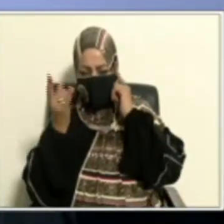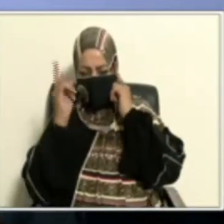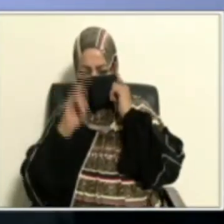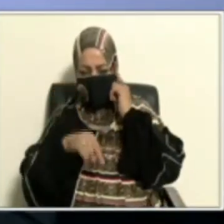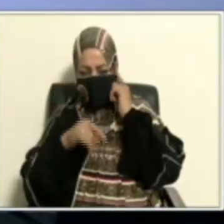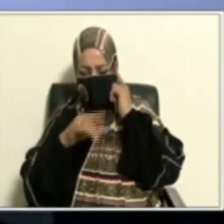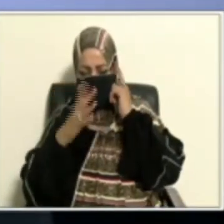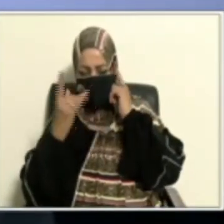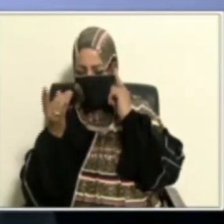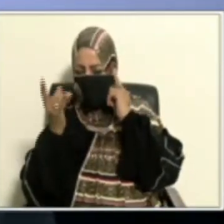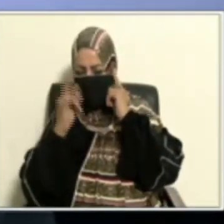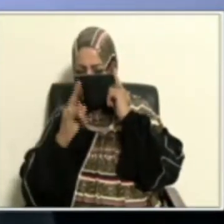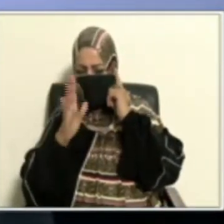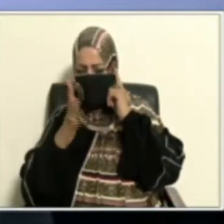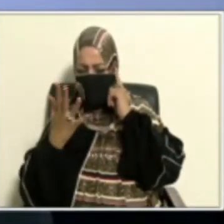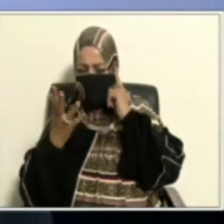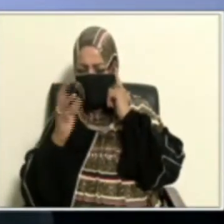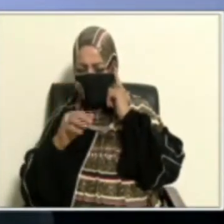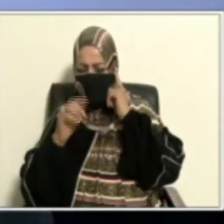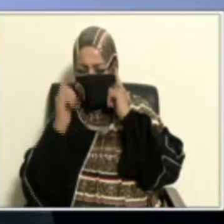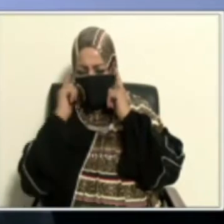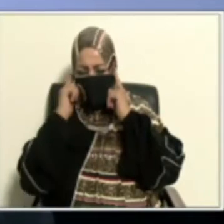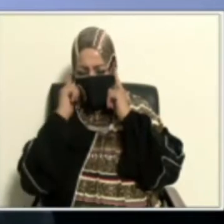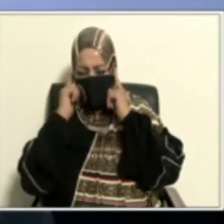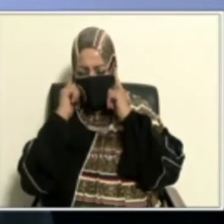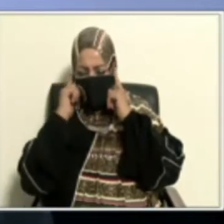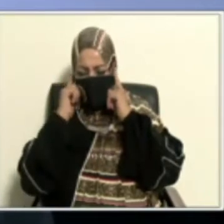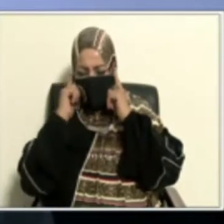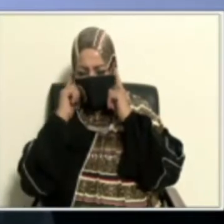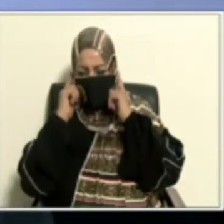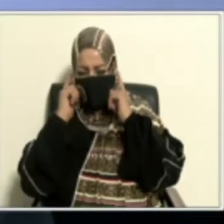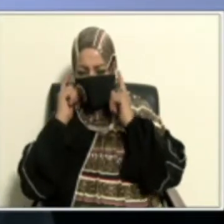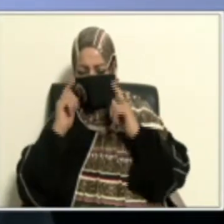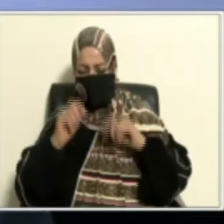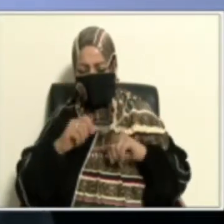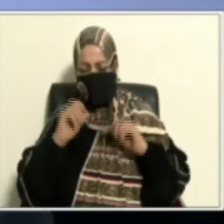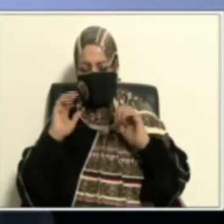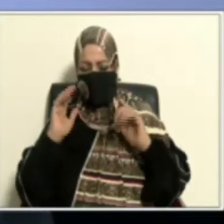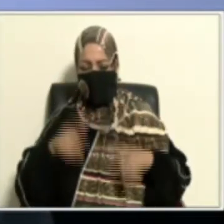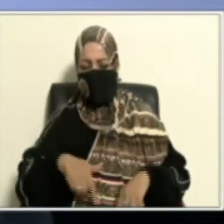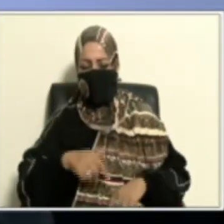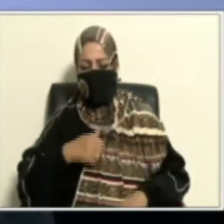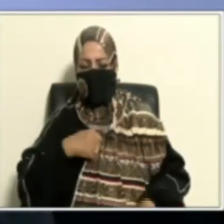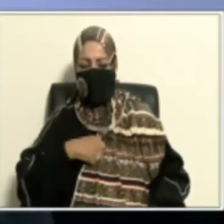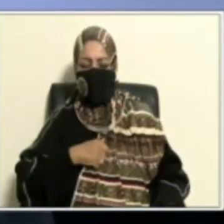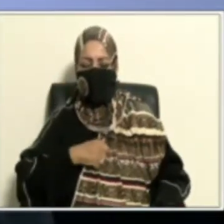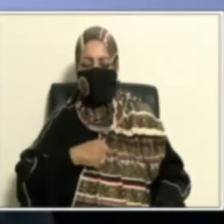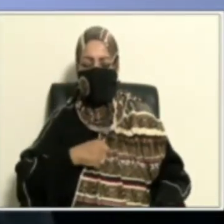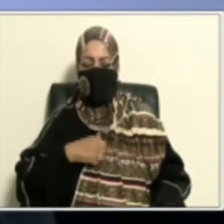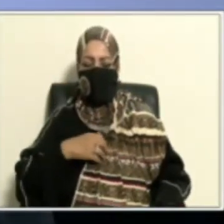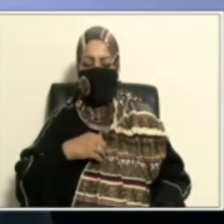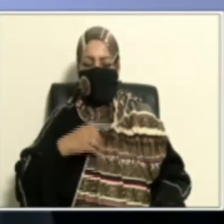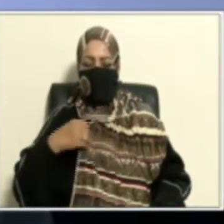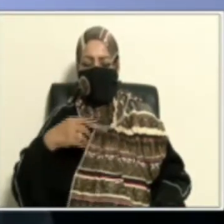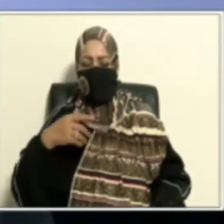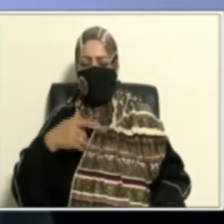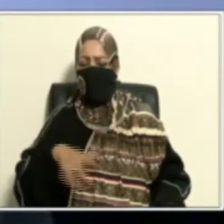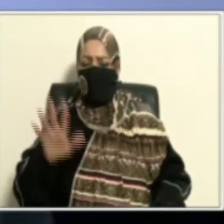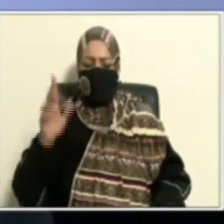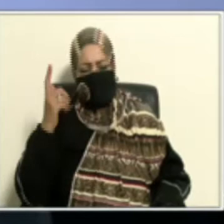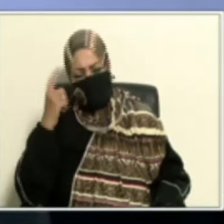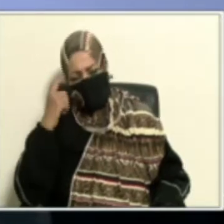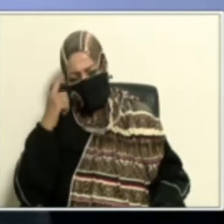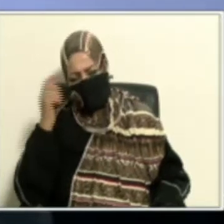إذا أراد أن يقلد هذه كمسألة أخرى، لكن مذهبنا أن الكراهة مستمرة من صلاة